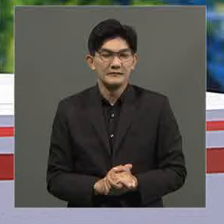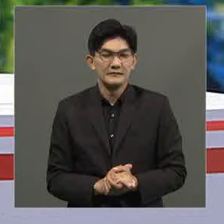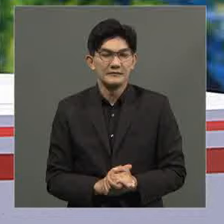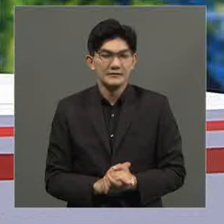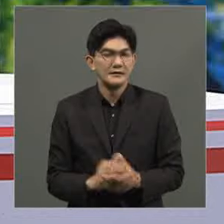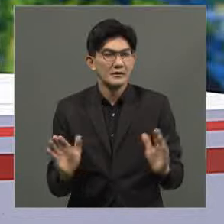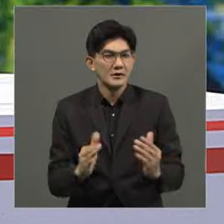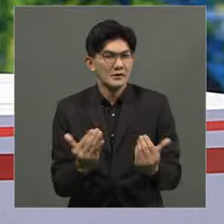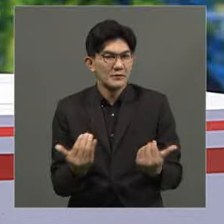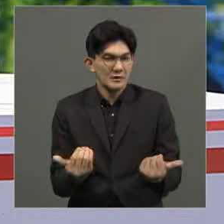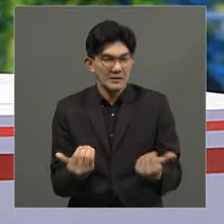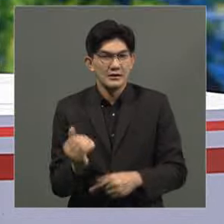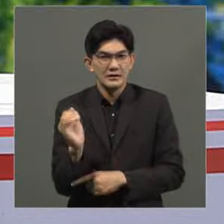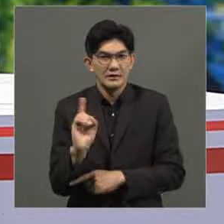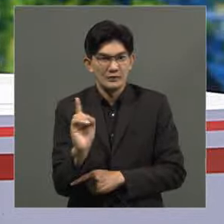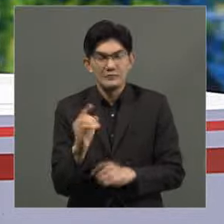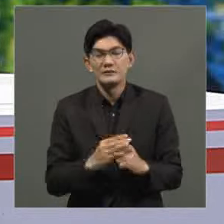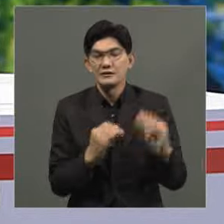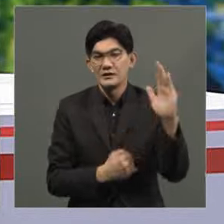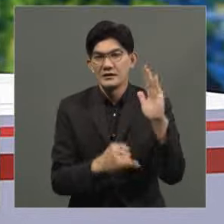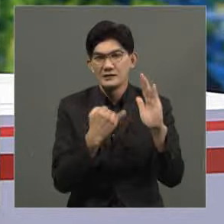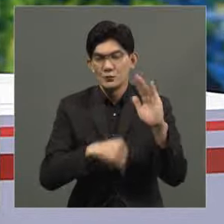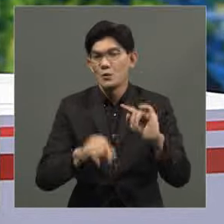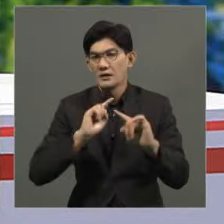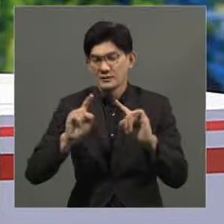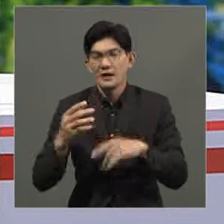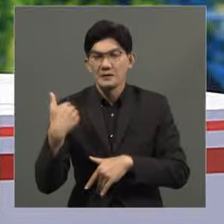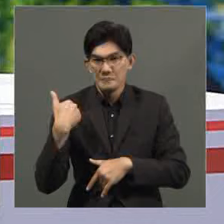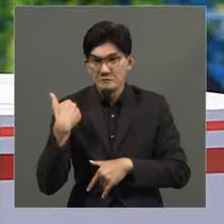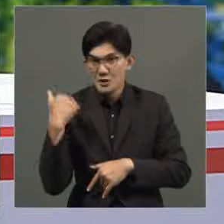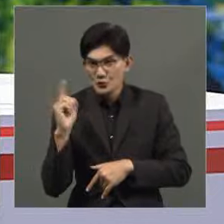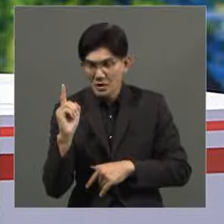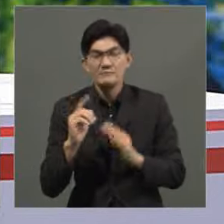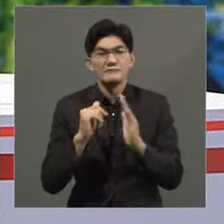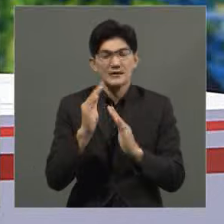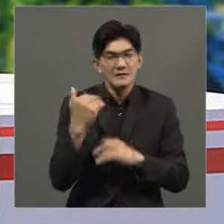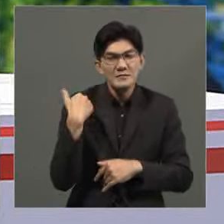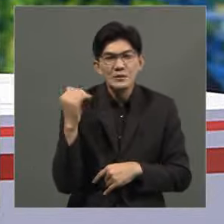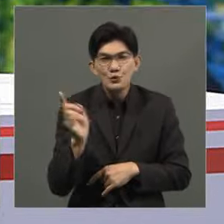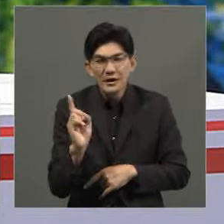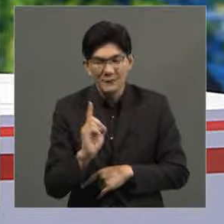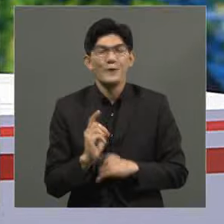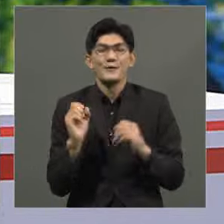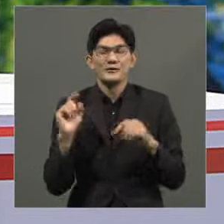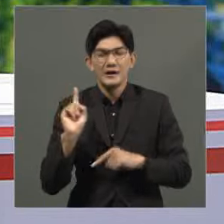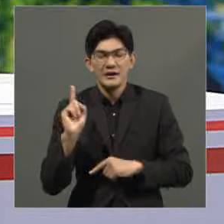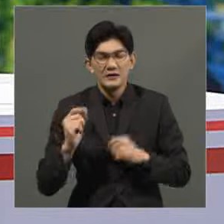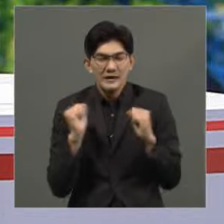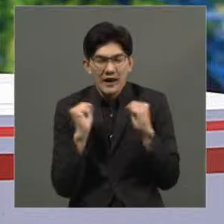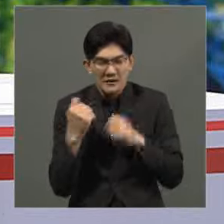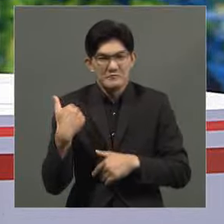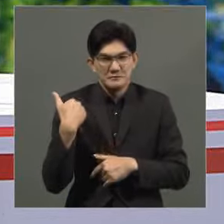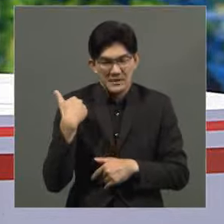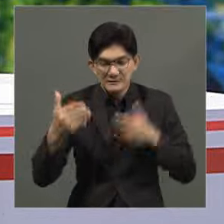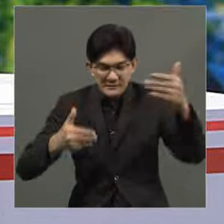ค่ะอ่ะวันนี้หลายพื้นที่โดยเฉพาะตอนบวนของประเทศเนี่ยเริ่มสัมผัสได้ถึงลมเย็นๆกันบ้างแล้วนะครับก็เป็นการดีครับเหมาะสำหรับการจัดกิจกรรมดยเฉพาะกิจกรรมวัน